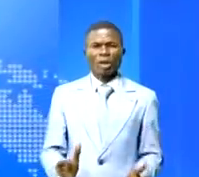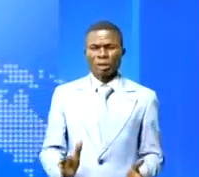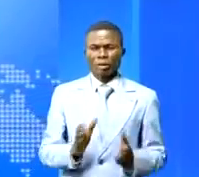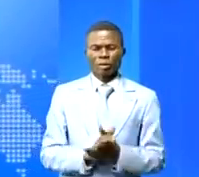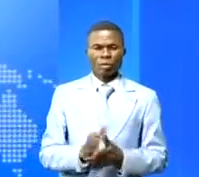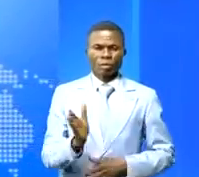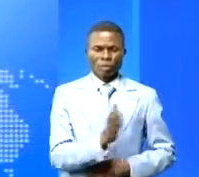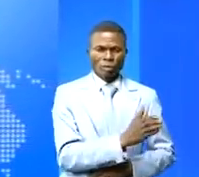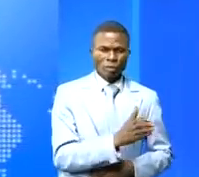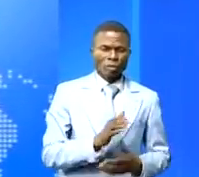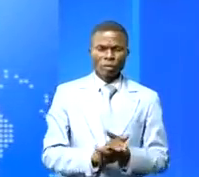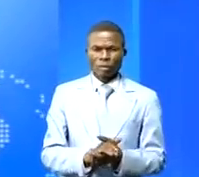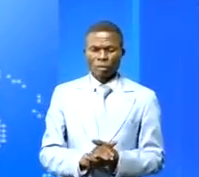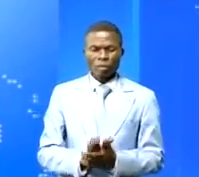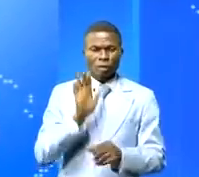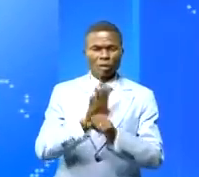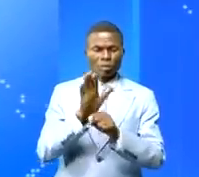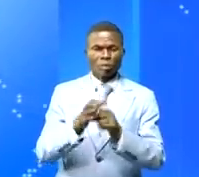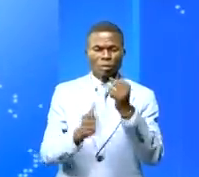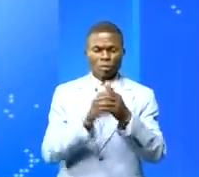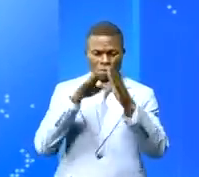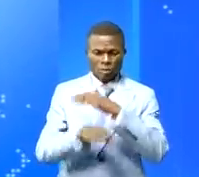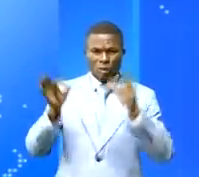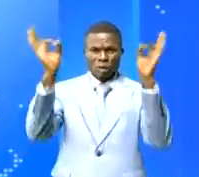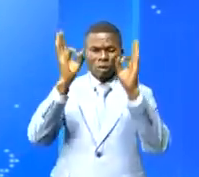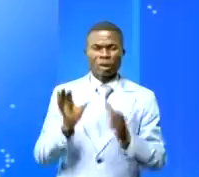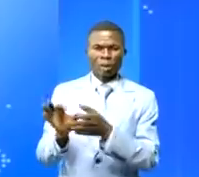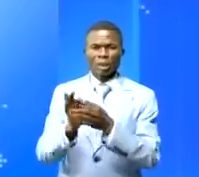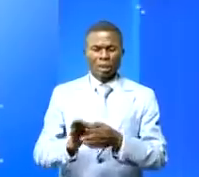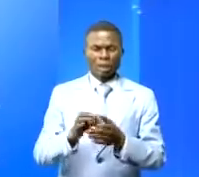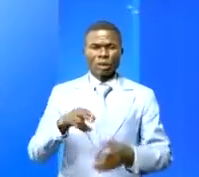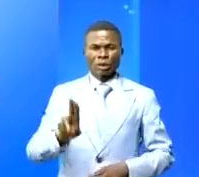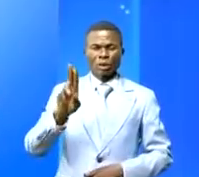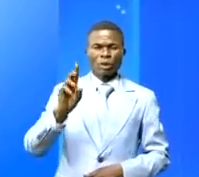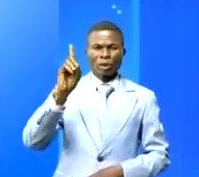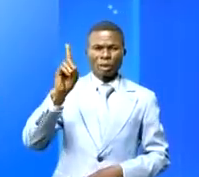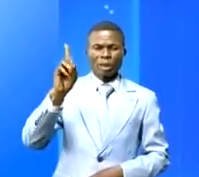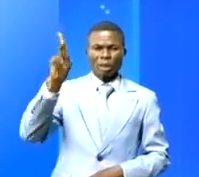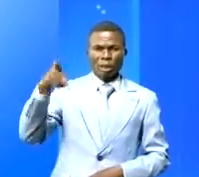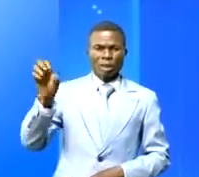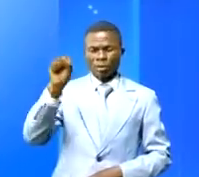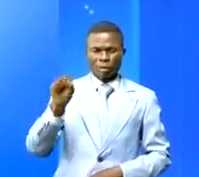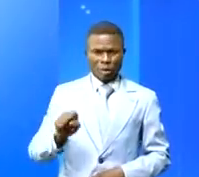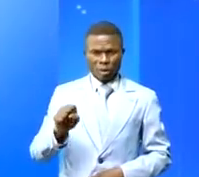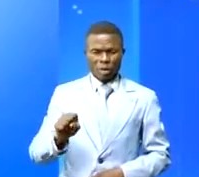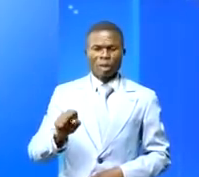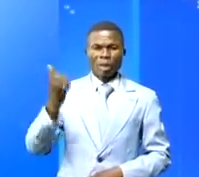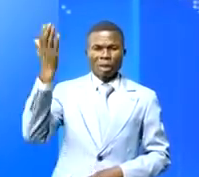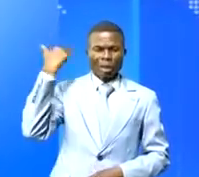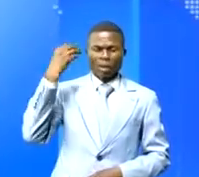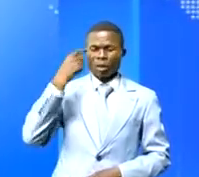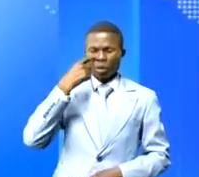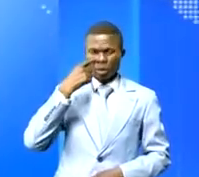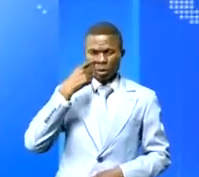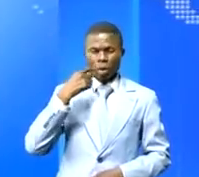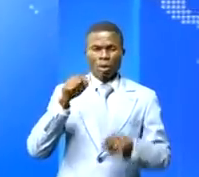va se quitter avec ces adhésions massives à la Fédération de l'Union pour la démocratie et le progrès social Maïndombé. 30